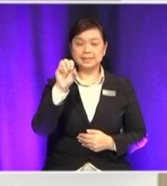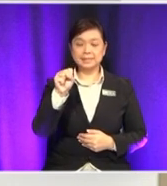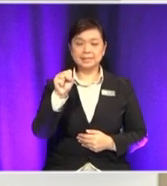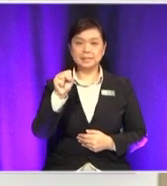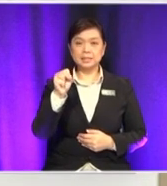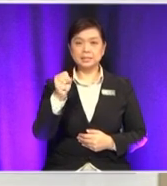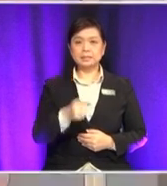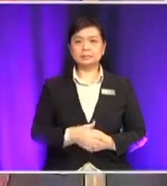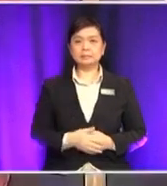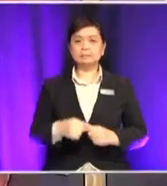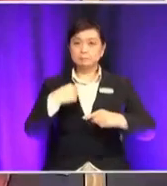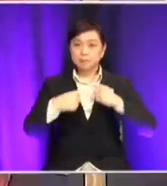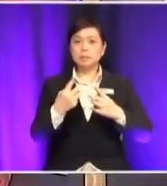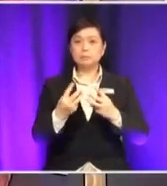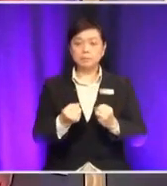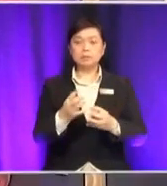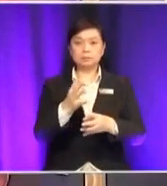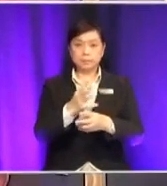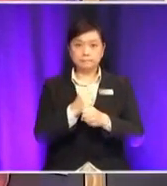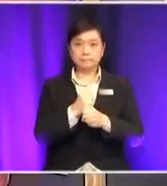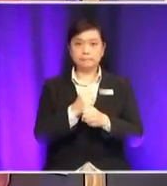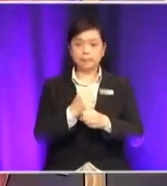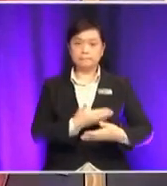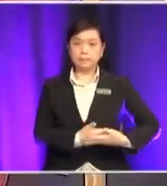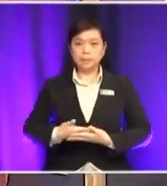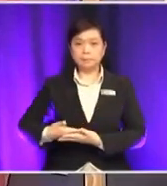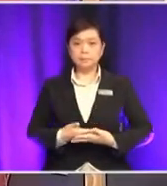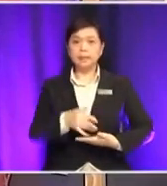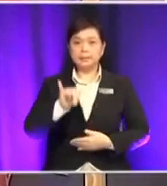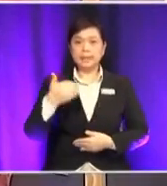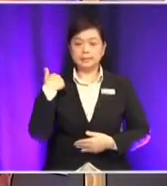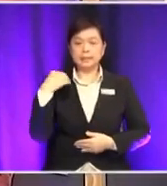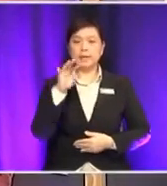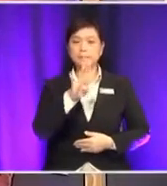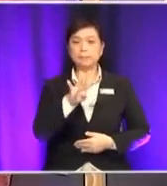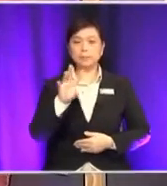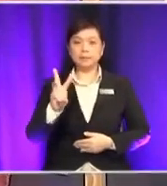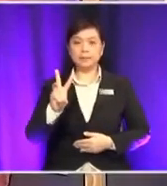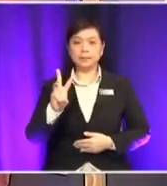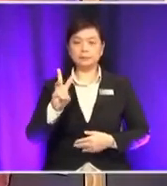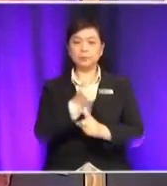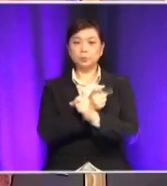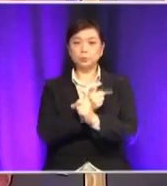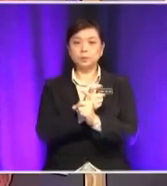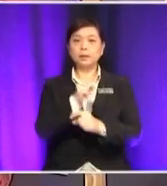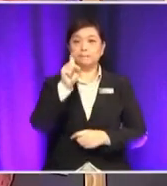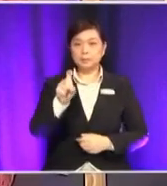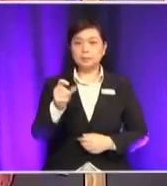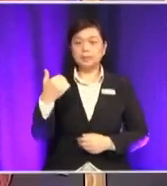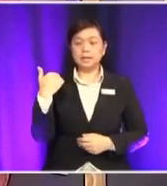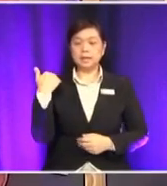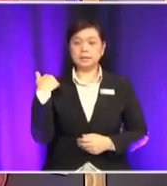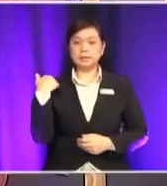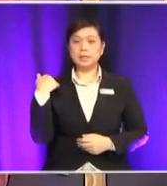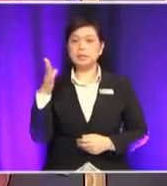kita tidak mendapat bayi manusia yang mempunyai 46 kromosom ayam mesti memberi 23 kromosom dan Ibu